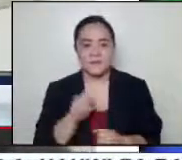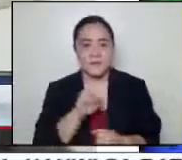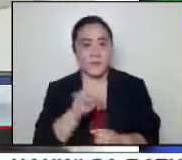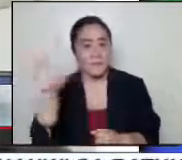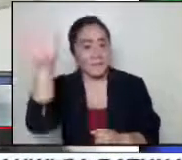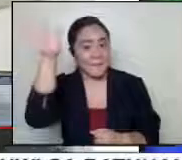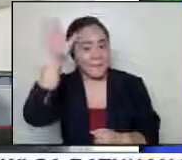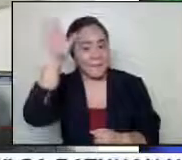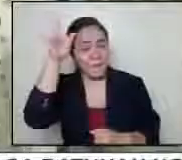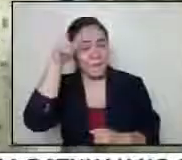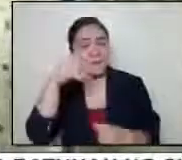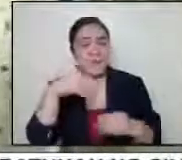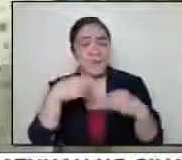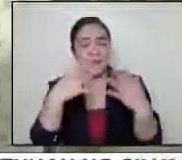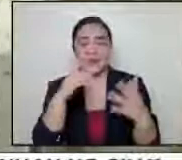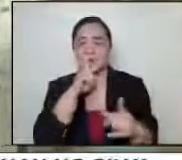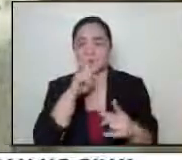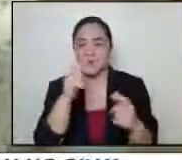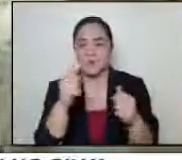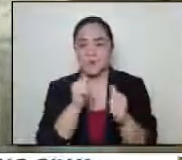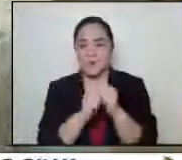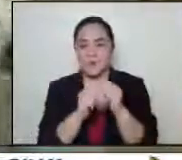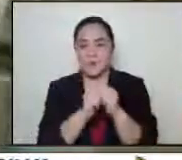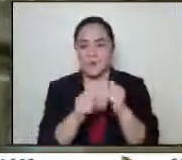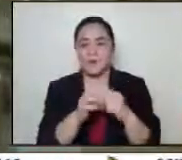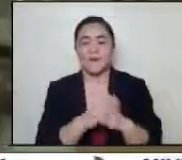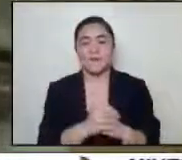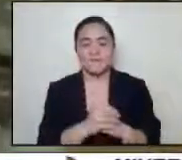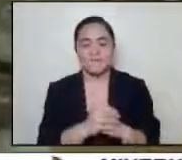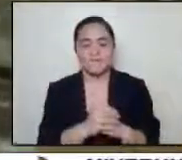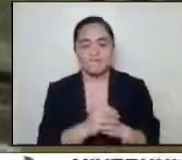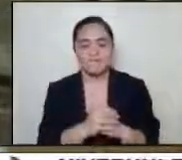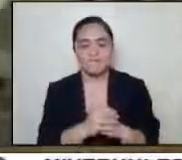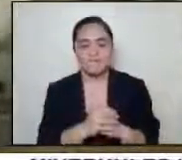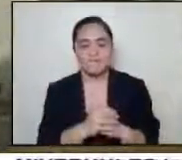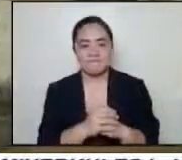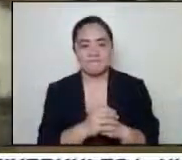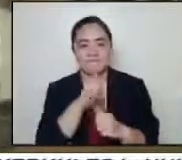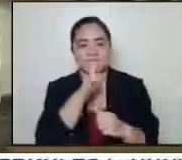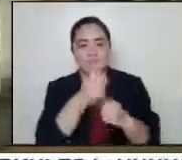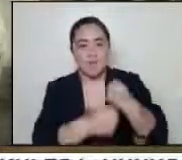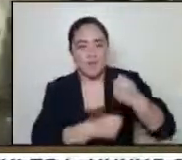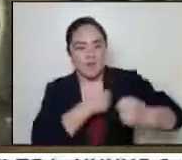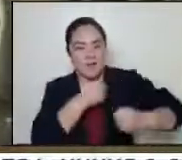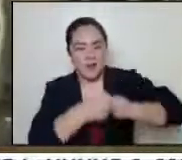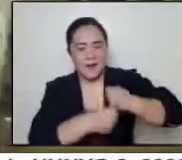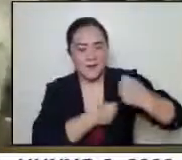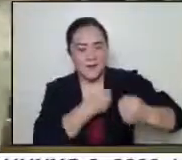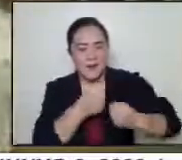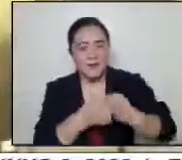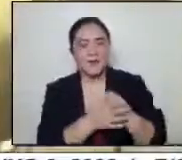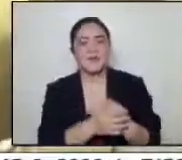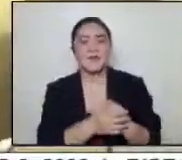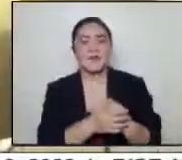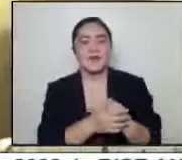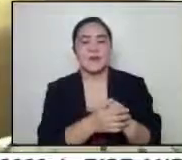kahulugan. Ikaw ang nagsakripisyo sa buhay nating